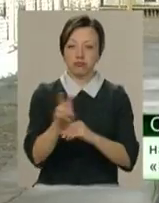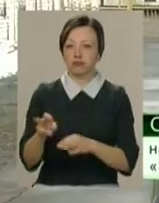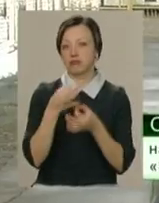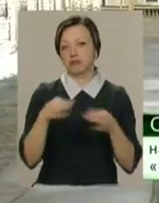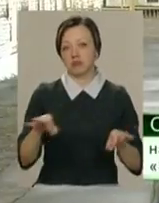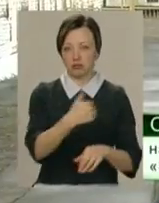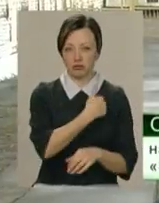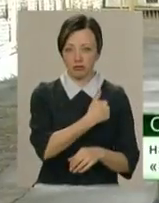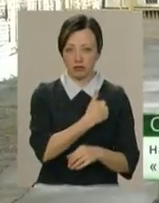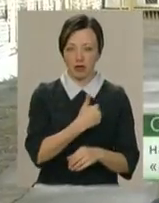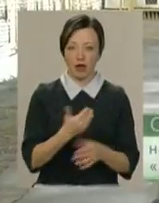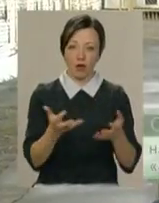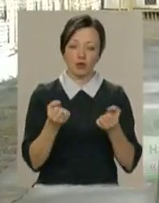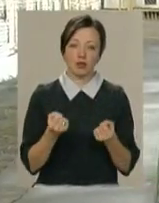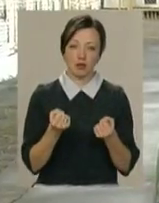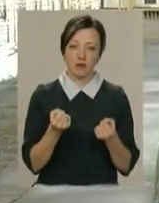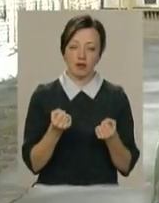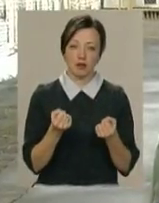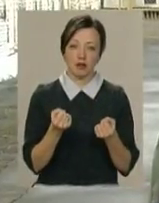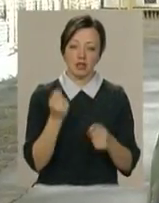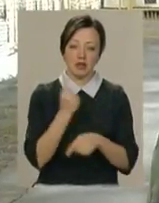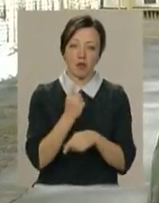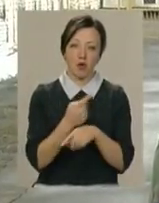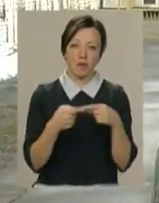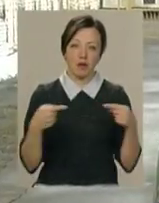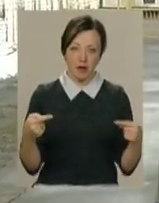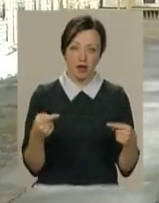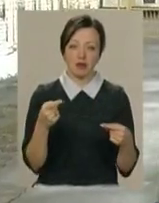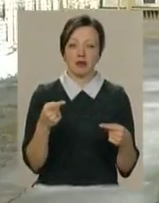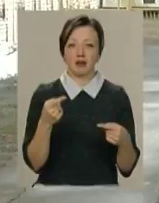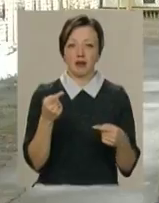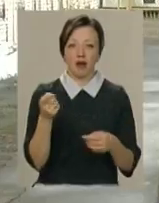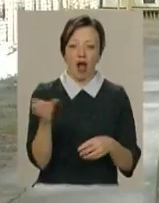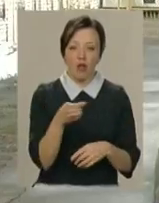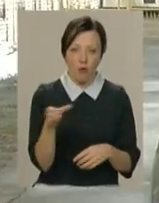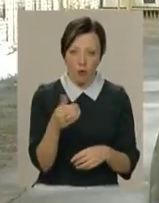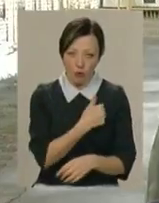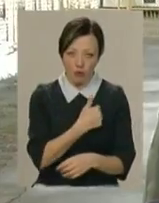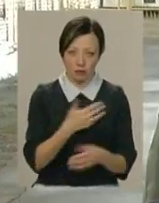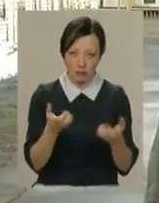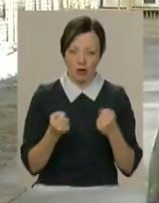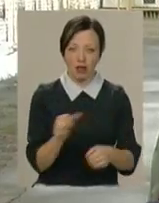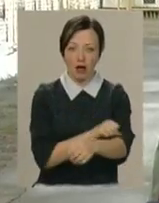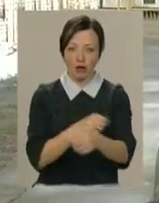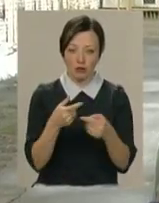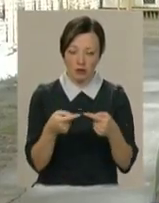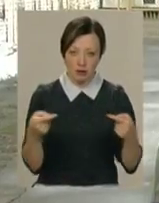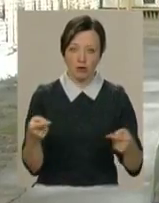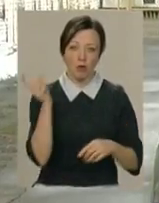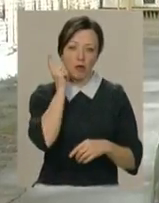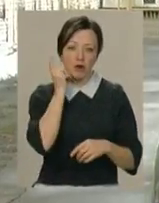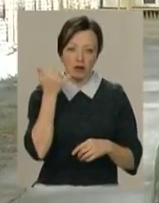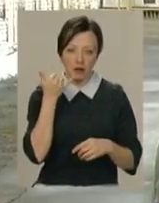дільницях безперешкодно, отримувати заборонені предмети, мається на увазі алкогольні напої, наркотичні засоби,